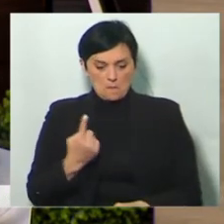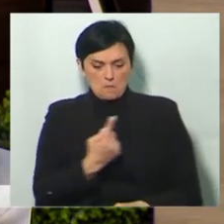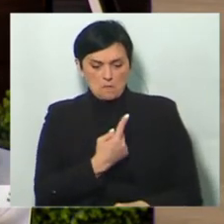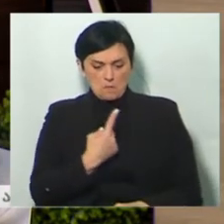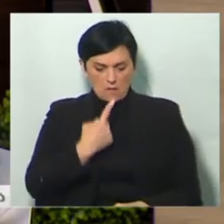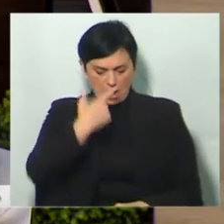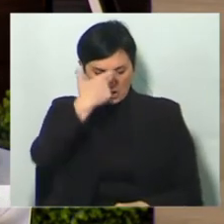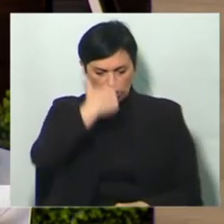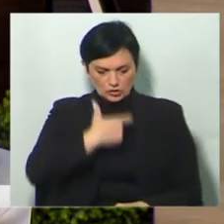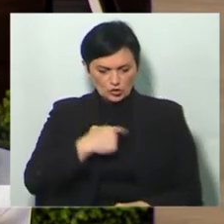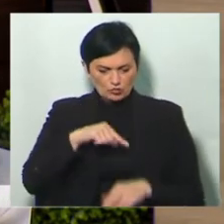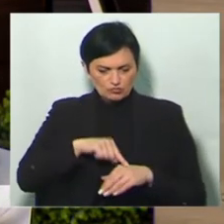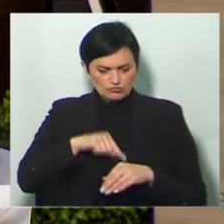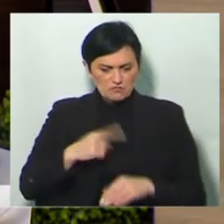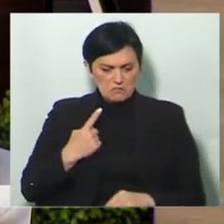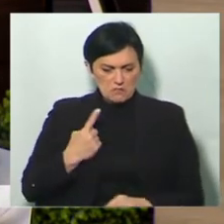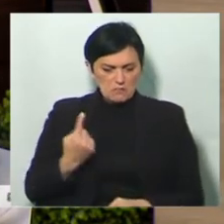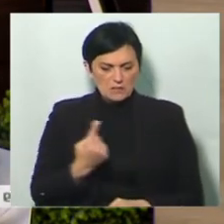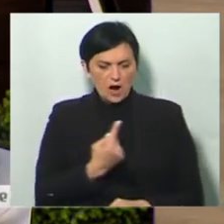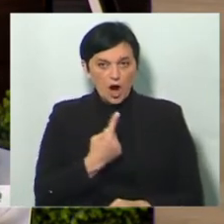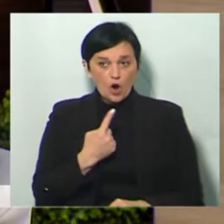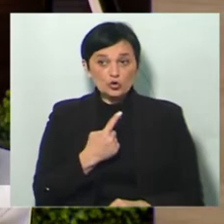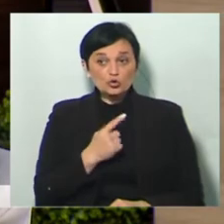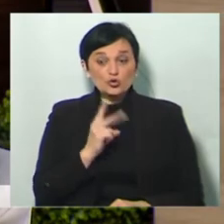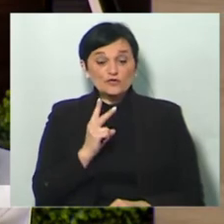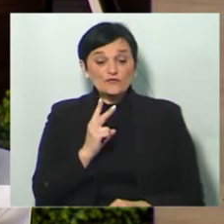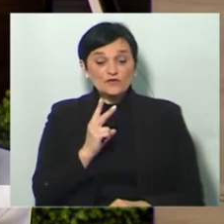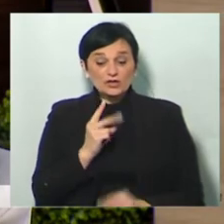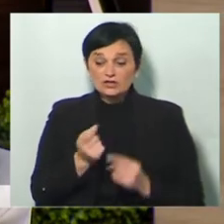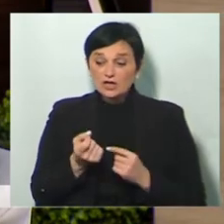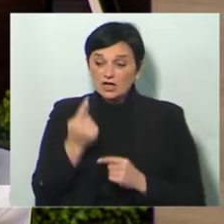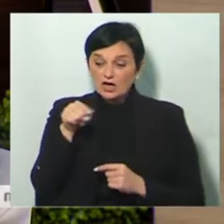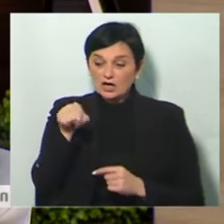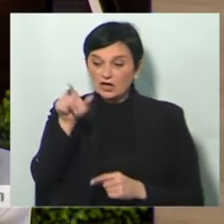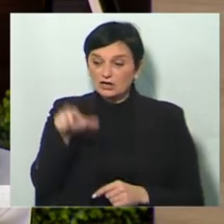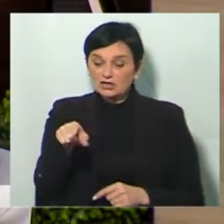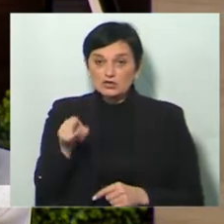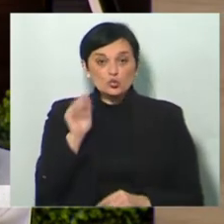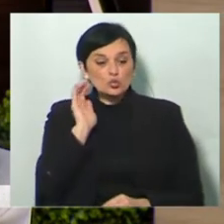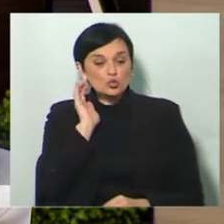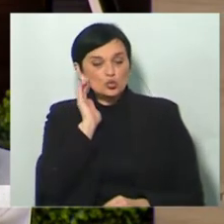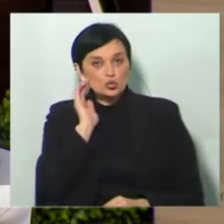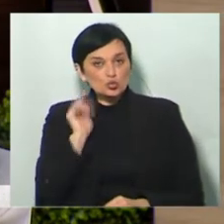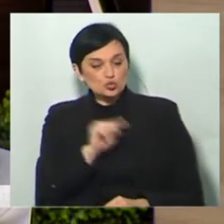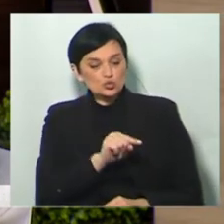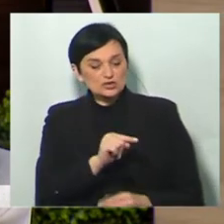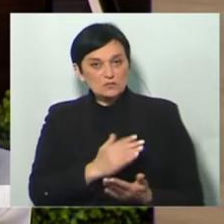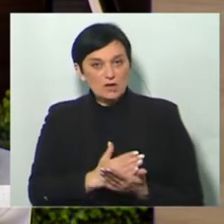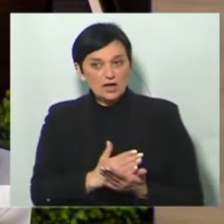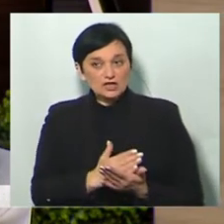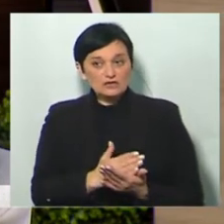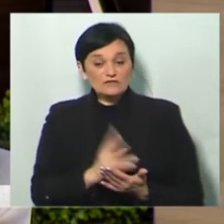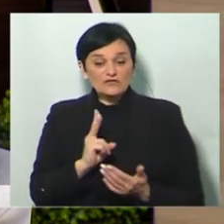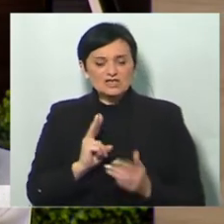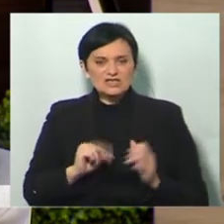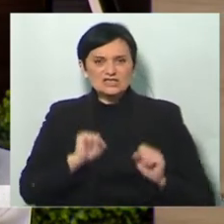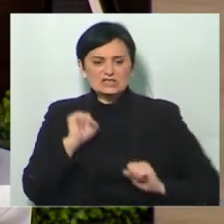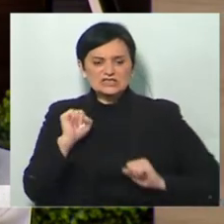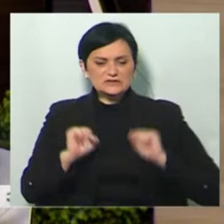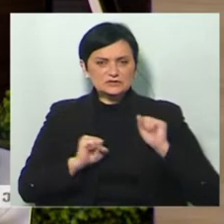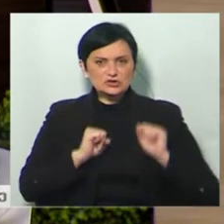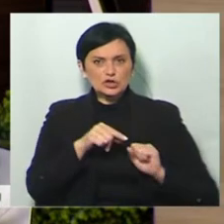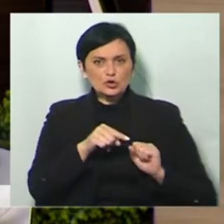ადამიანს უჩნდება ის, ვინც მას უსმენს. Ucideba is vinst dilops